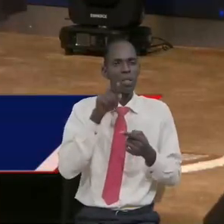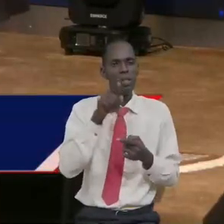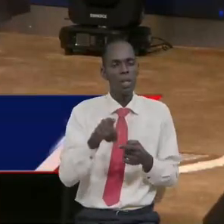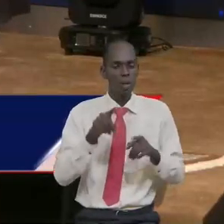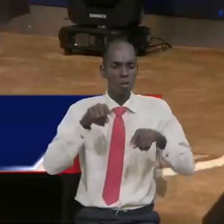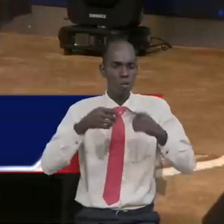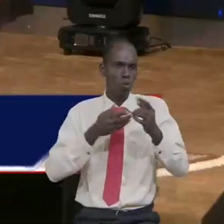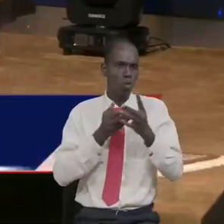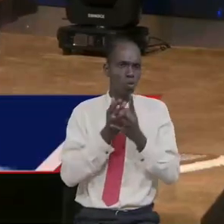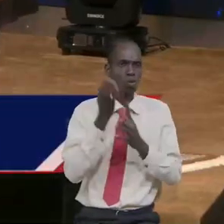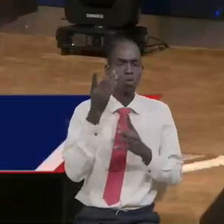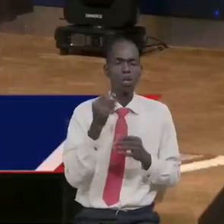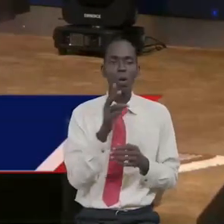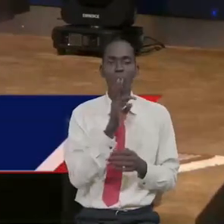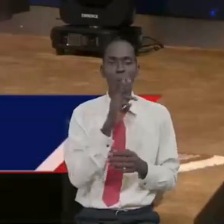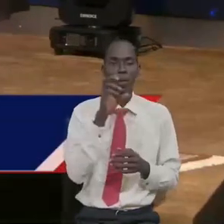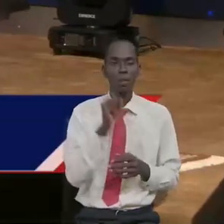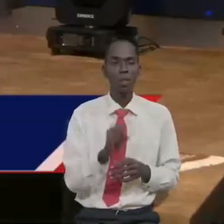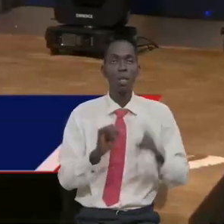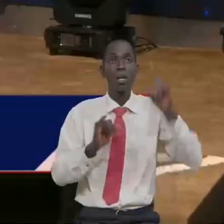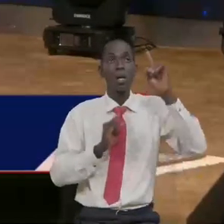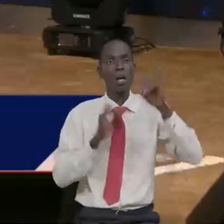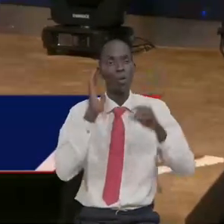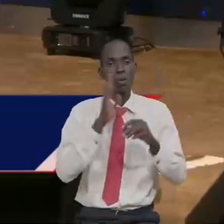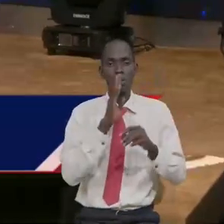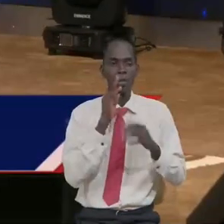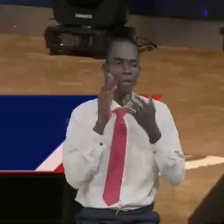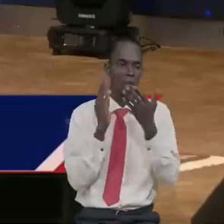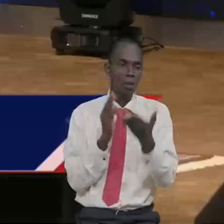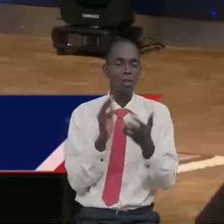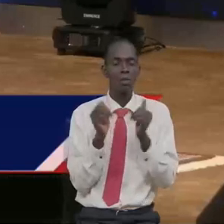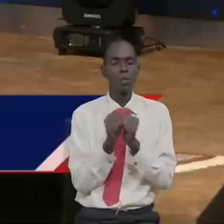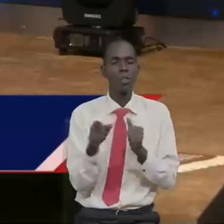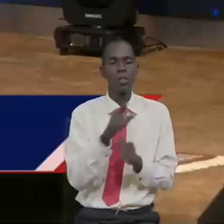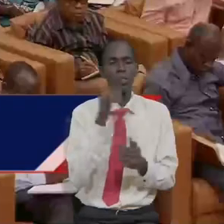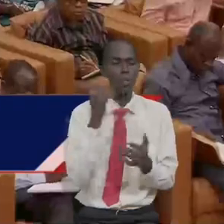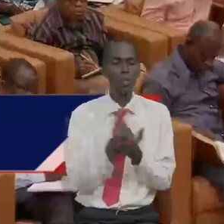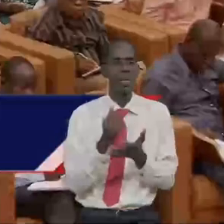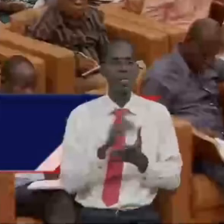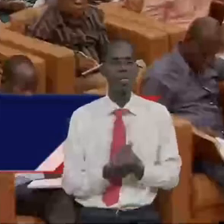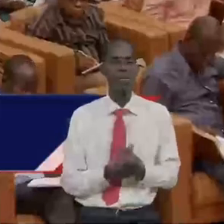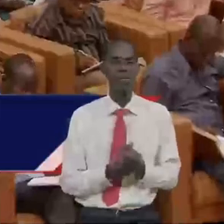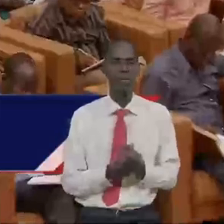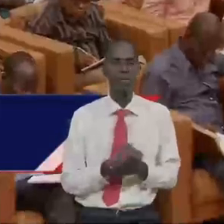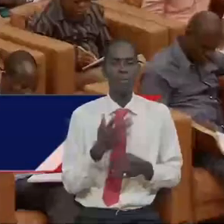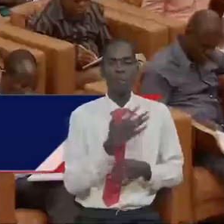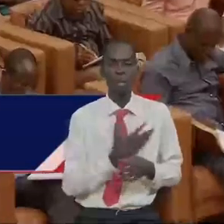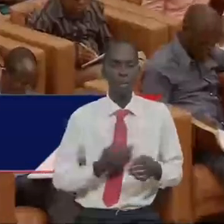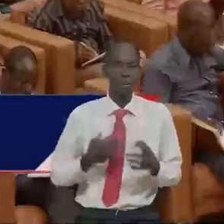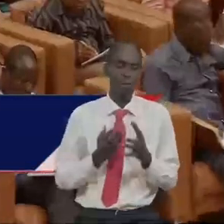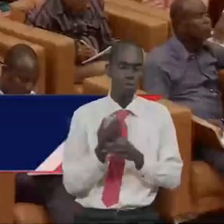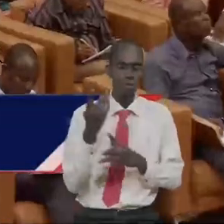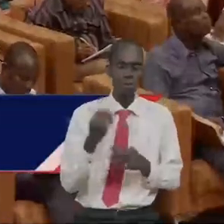43, verset 2. Si tu traverses les eaux, je serai avec toi. Et les